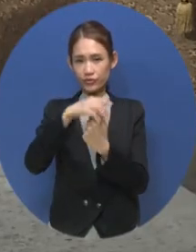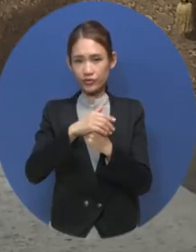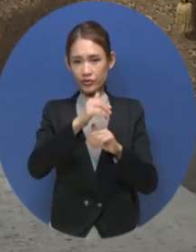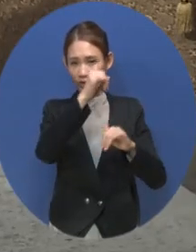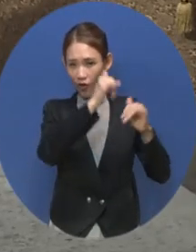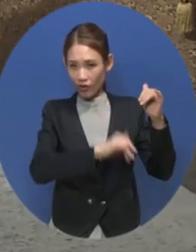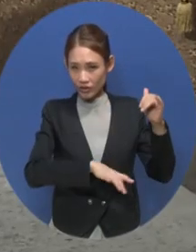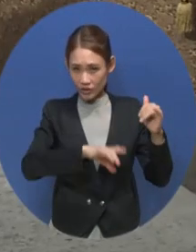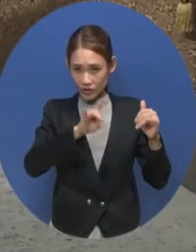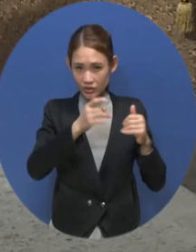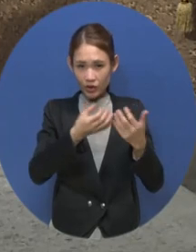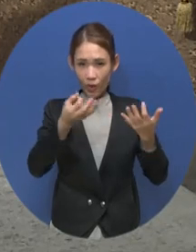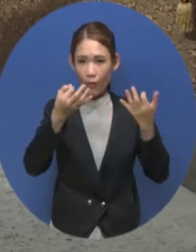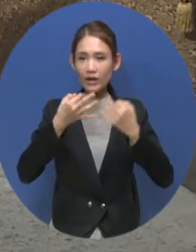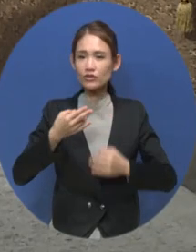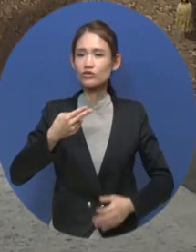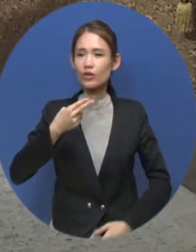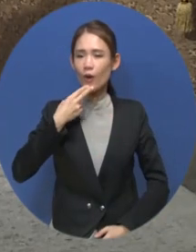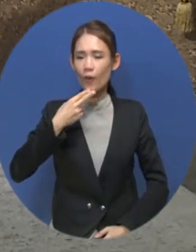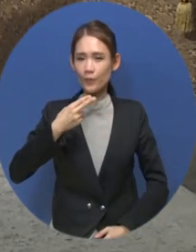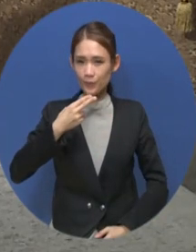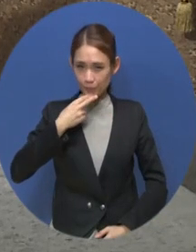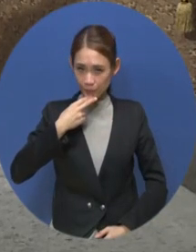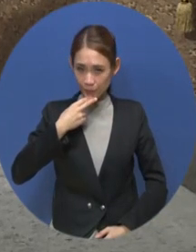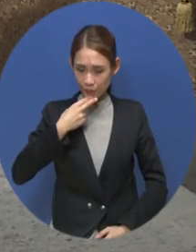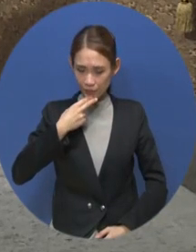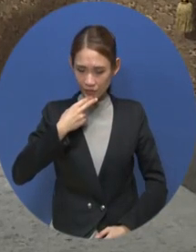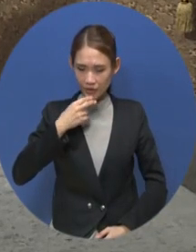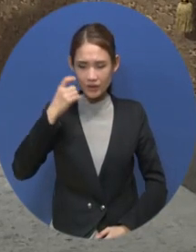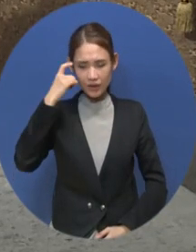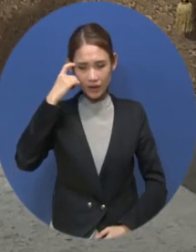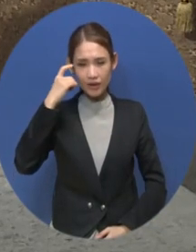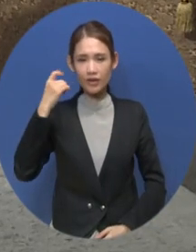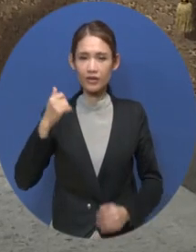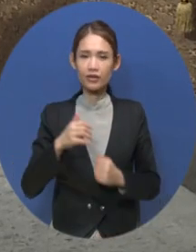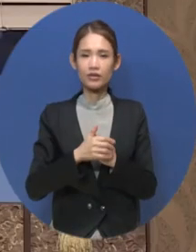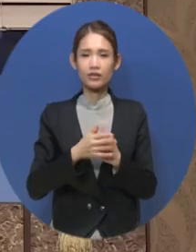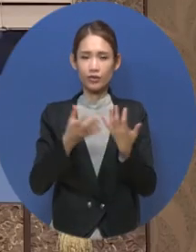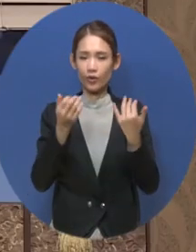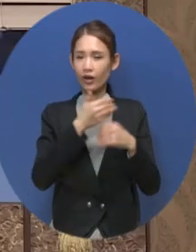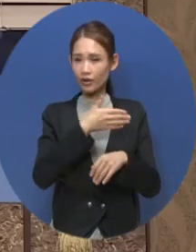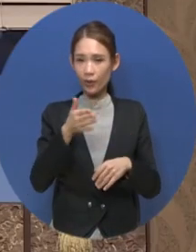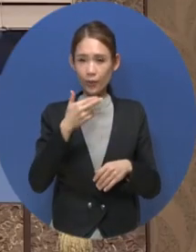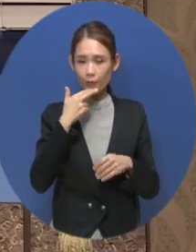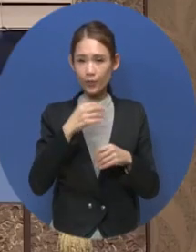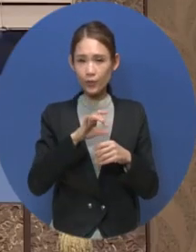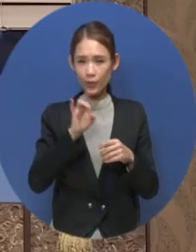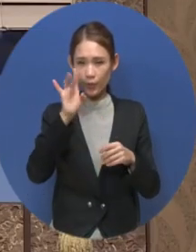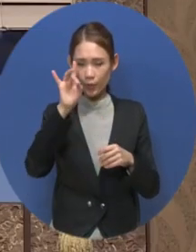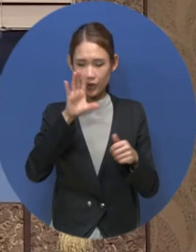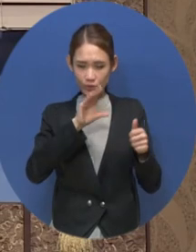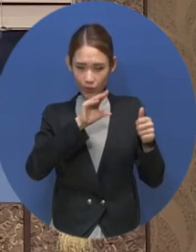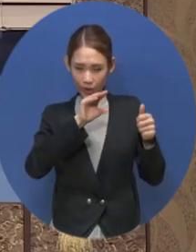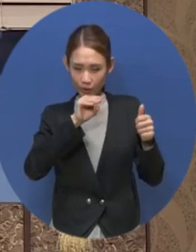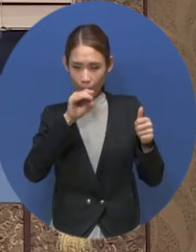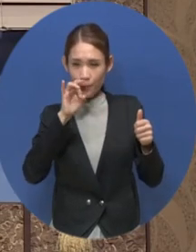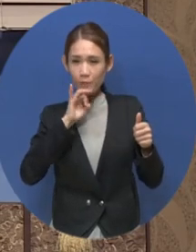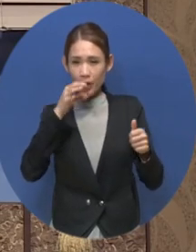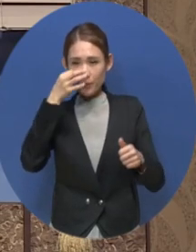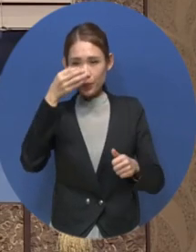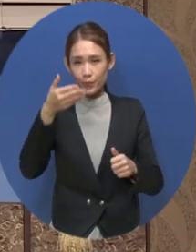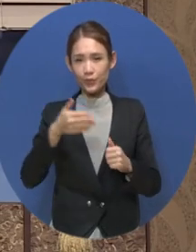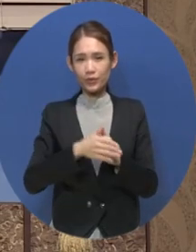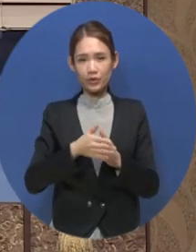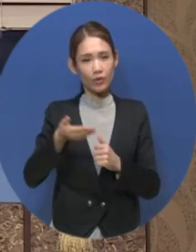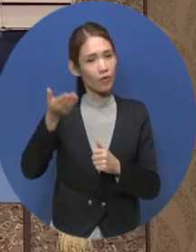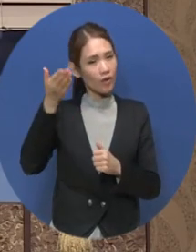이 무관중으로 그렇습니다. 진행을 관중도 하더라고요. 지금 전혀 없고 그래서 오로지 중계방송을 통해서만 볼 수 있고 과거